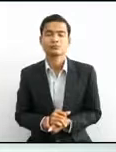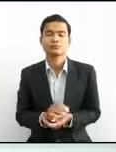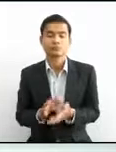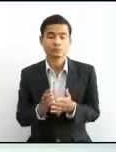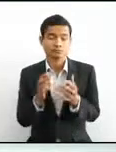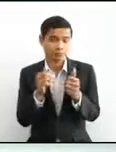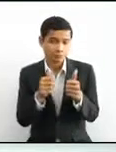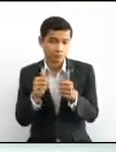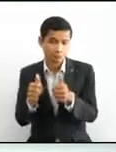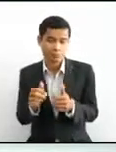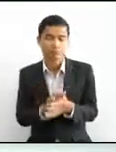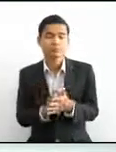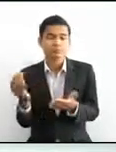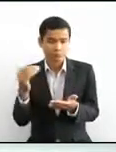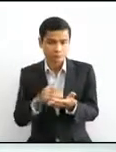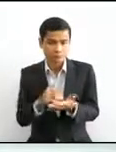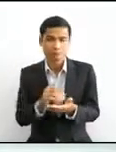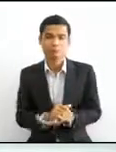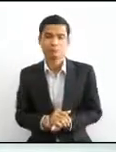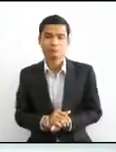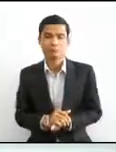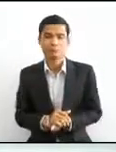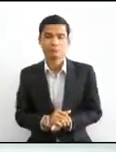chà lo lo mình tên con ta mà đăng tiền